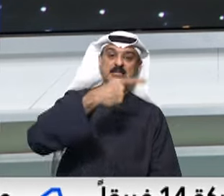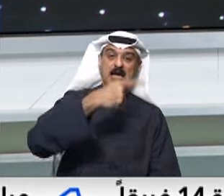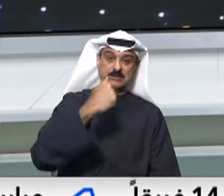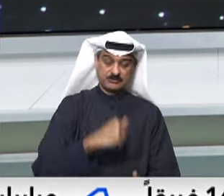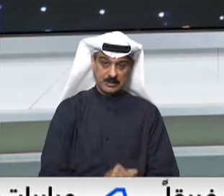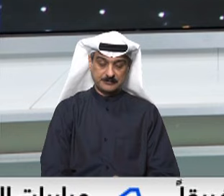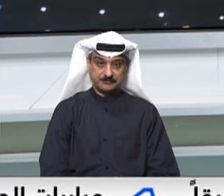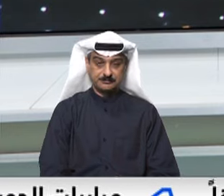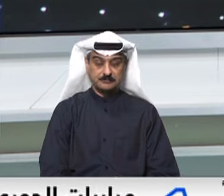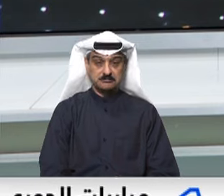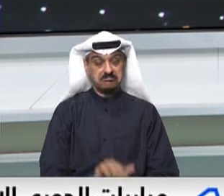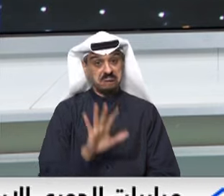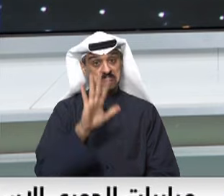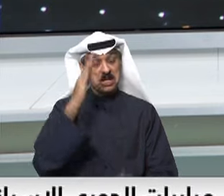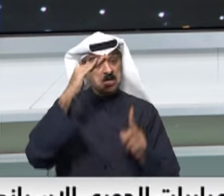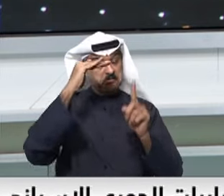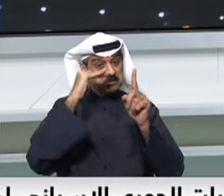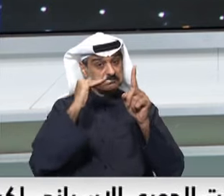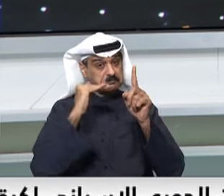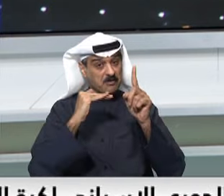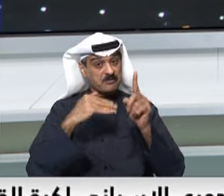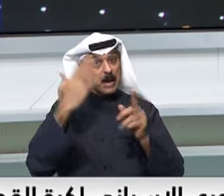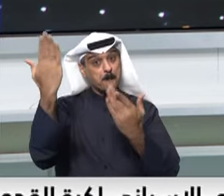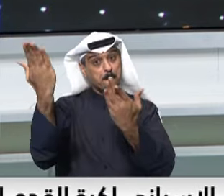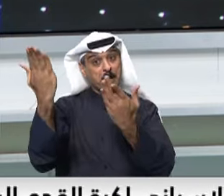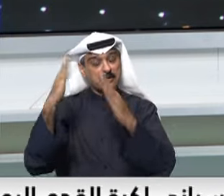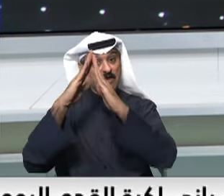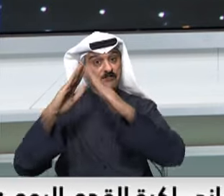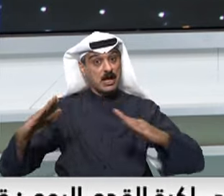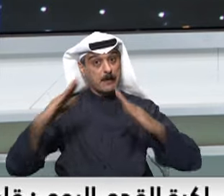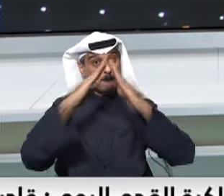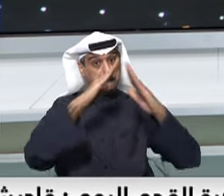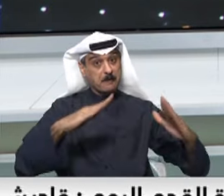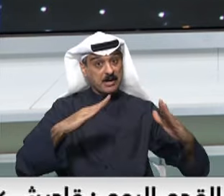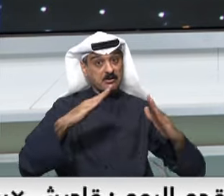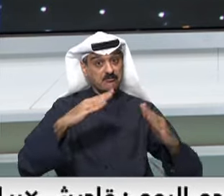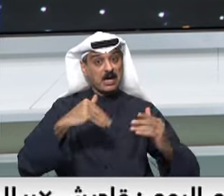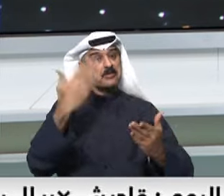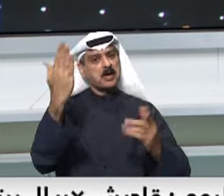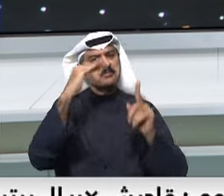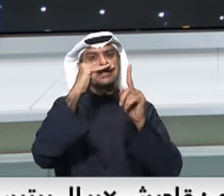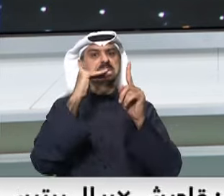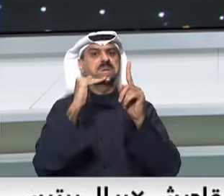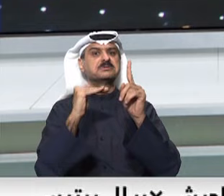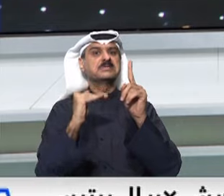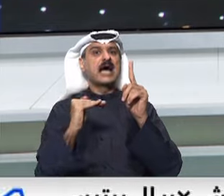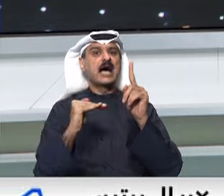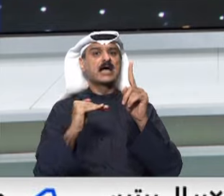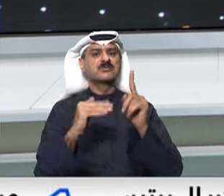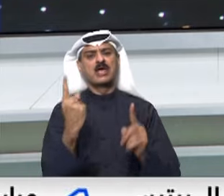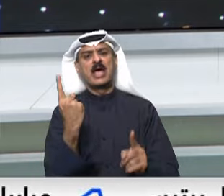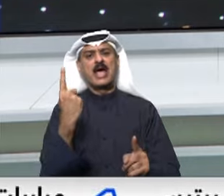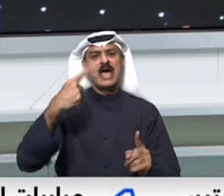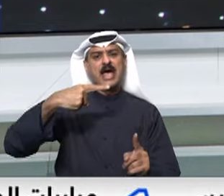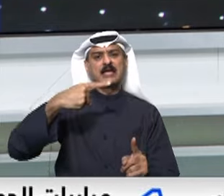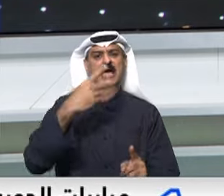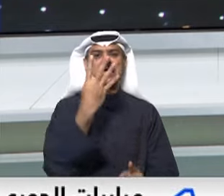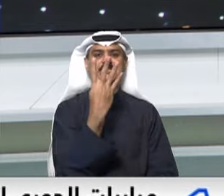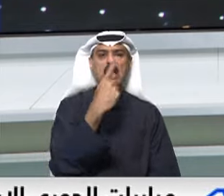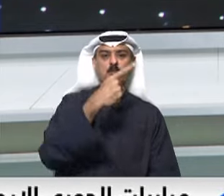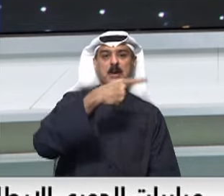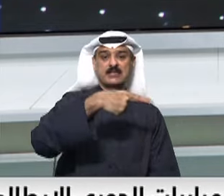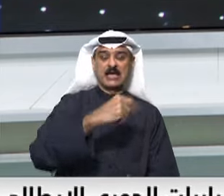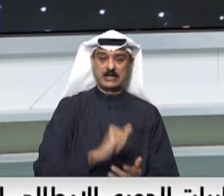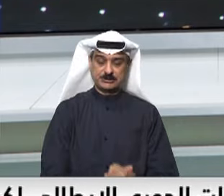مئوية، ولكن قد تقل عن ذلك في بعض المناطق خاصة المناطق الصحراوية والزراعية من دولة الكويت ما بين 11 إلى 14